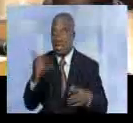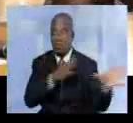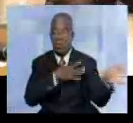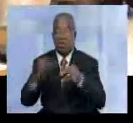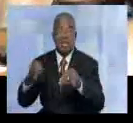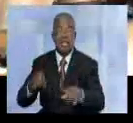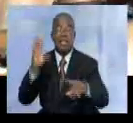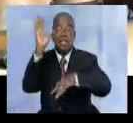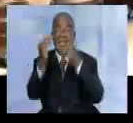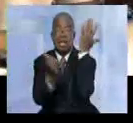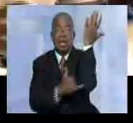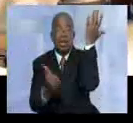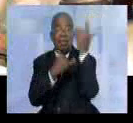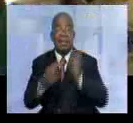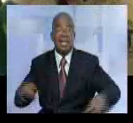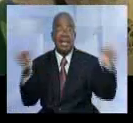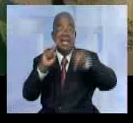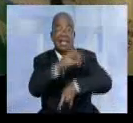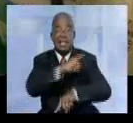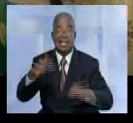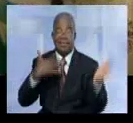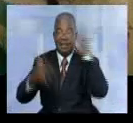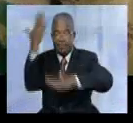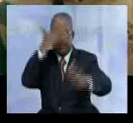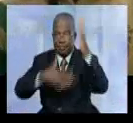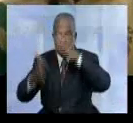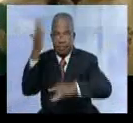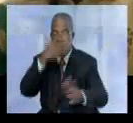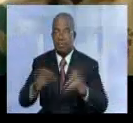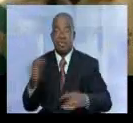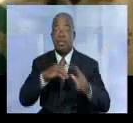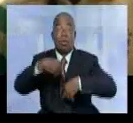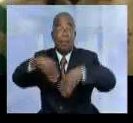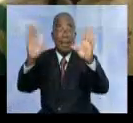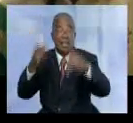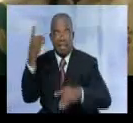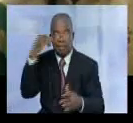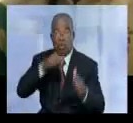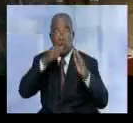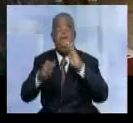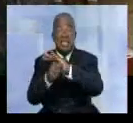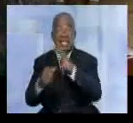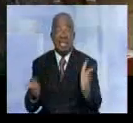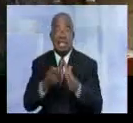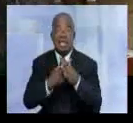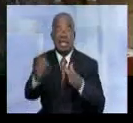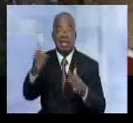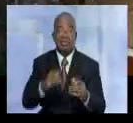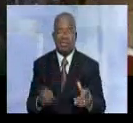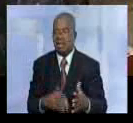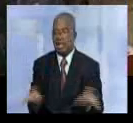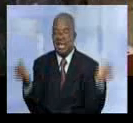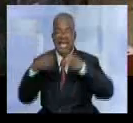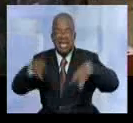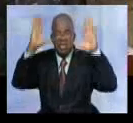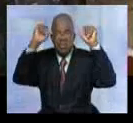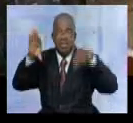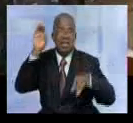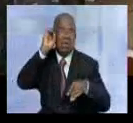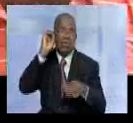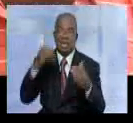à la suite de la crise post-électorale. Ils disent répondre à l'appel du président Alassane Ouattara pour servir de nouveau la